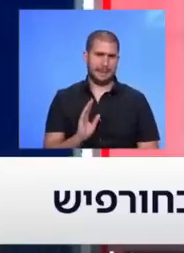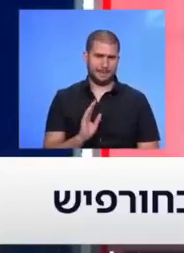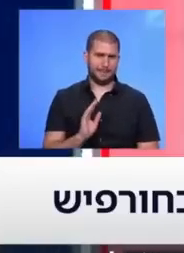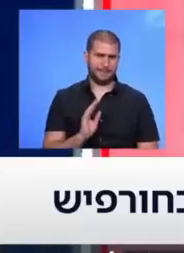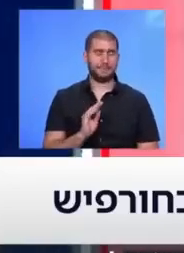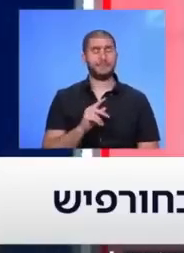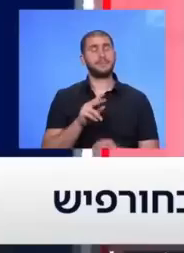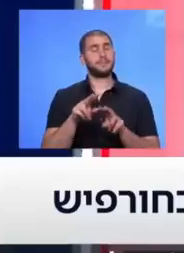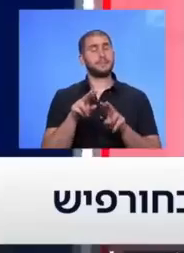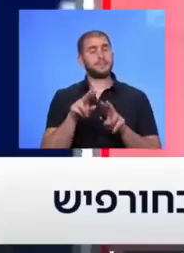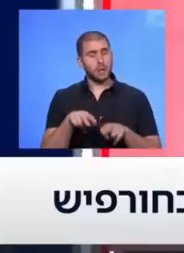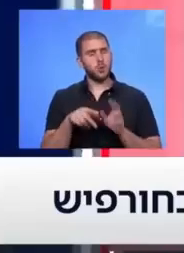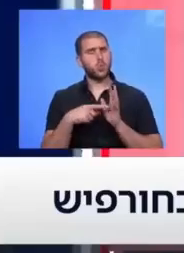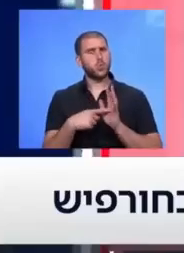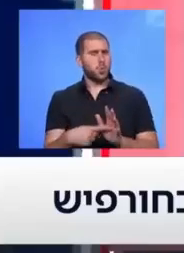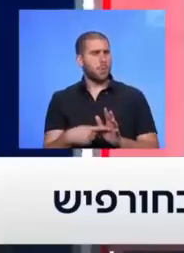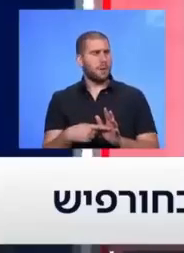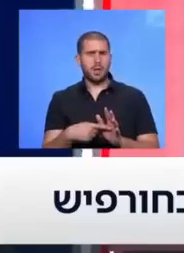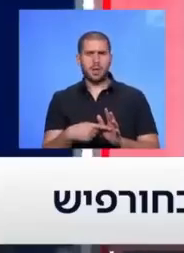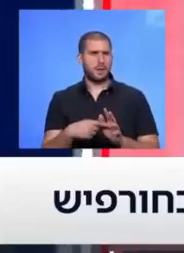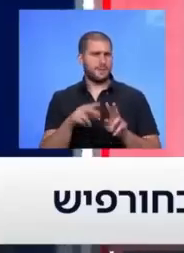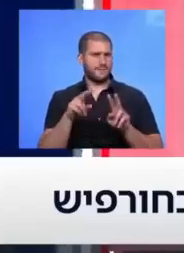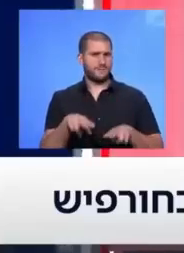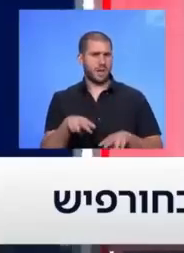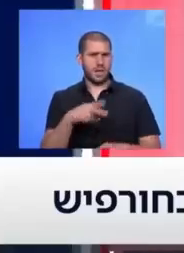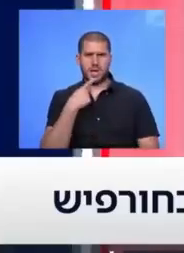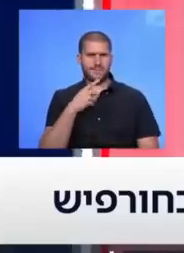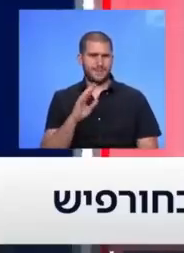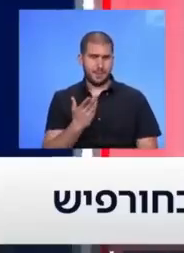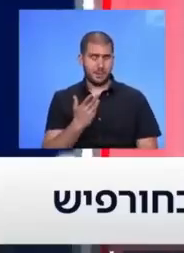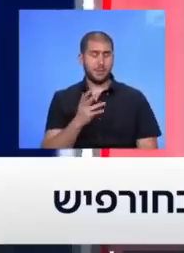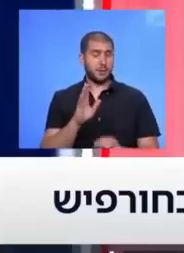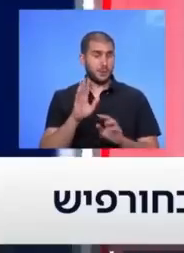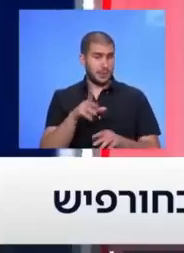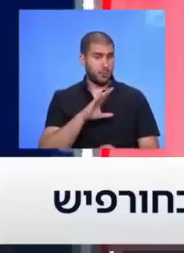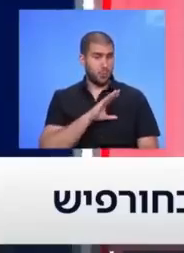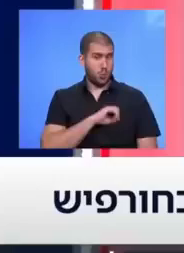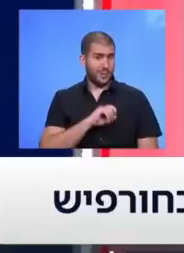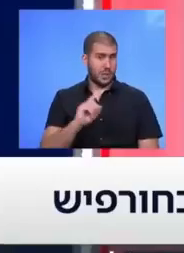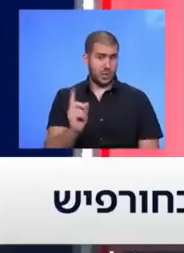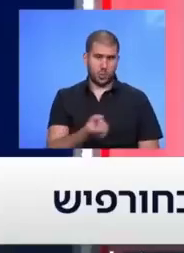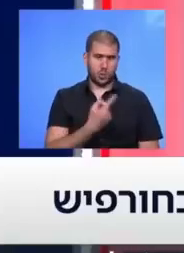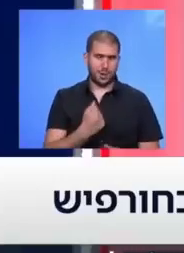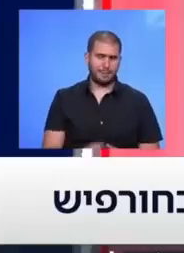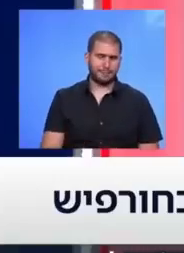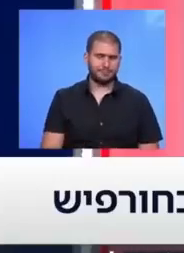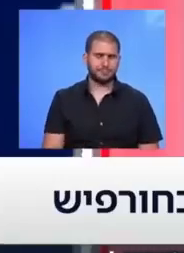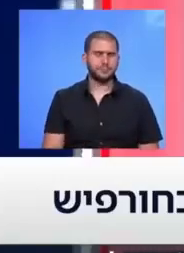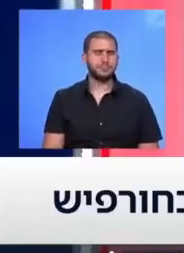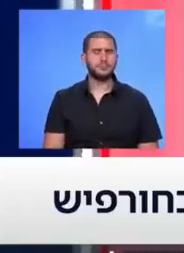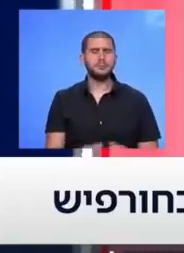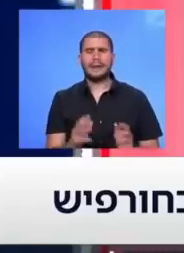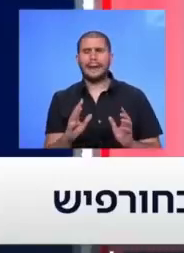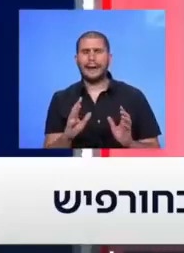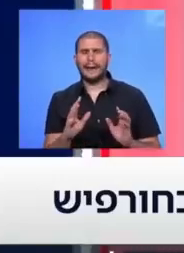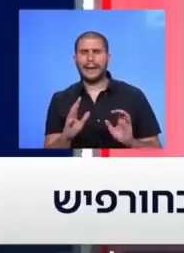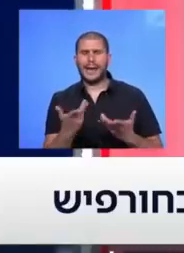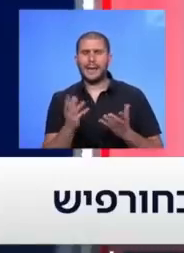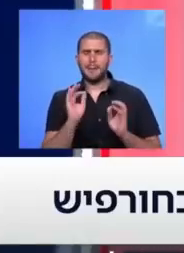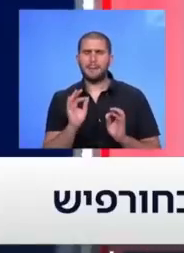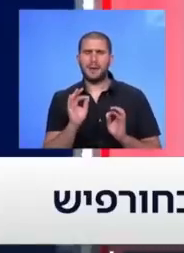ופה יש דוגמה מאוד מאוד חדה וחריפה, שהיא גם כואבת לכולנו, על כיצד